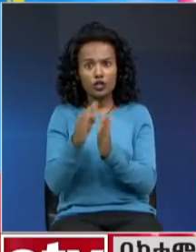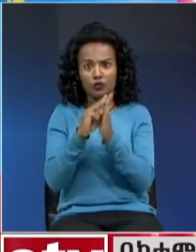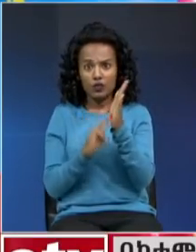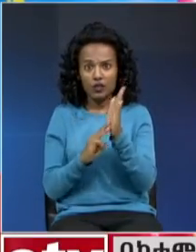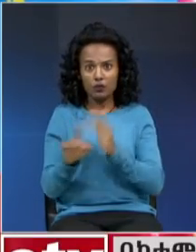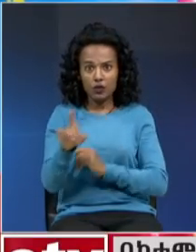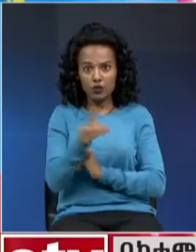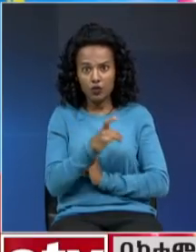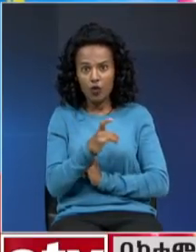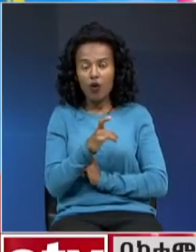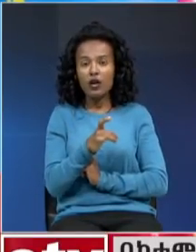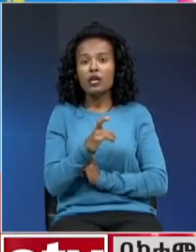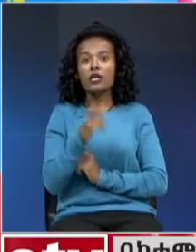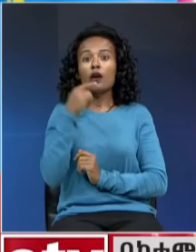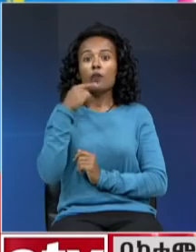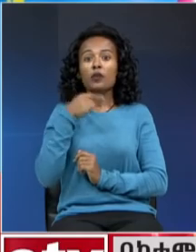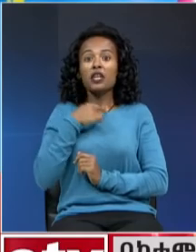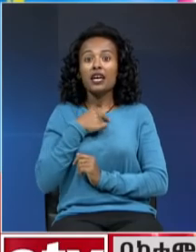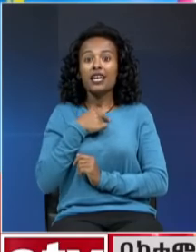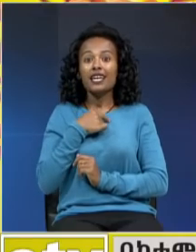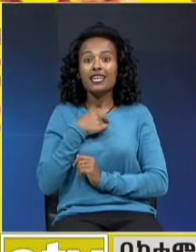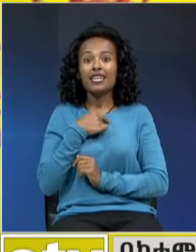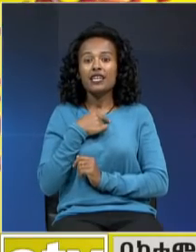ሆነን የሚነገረንን